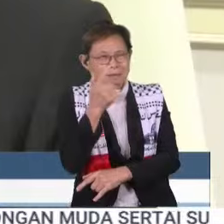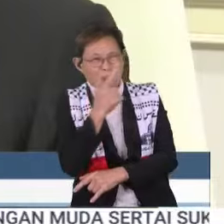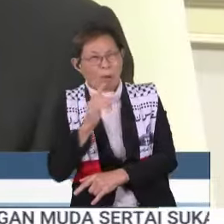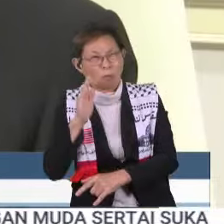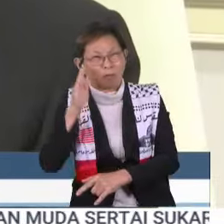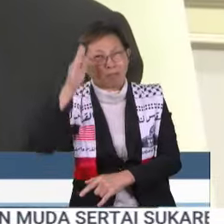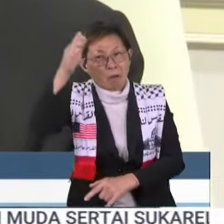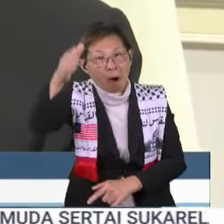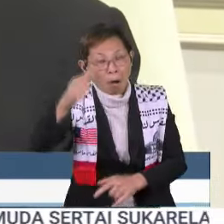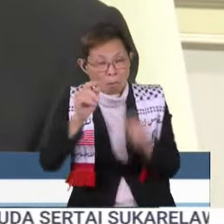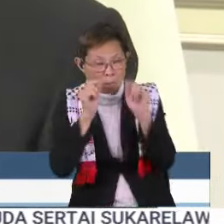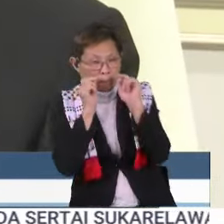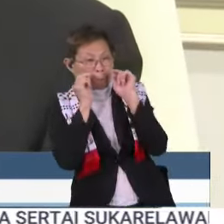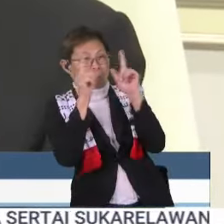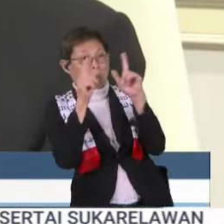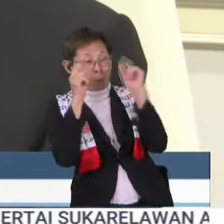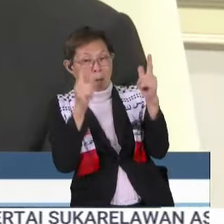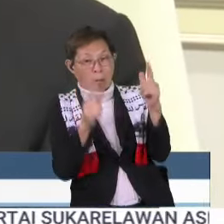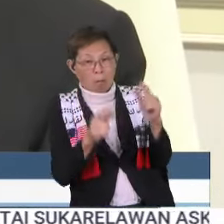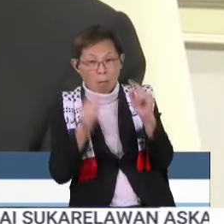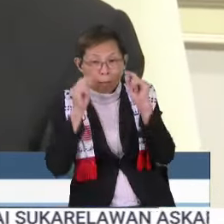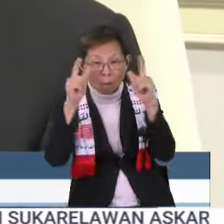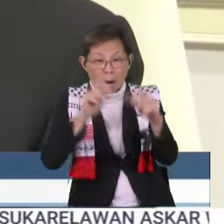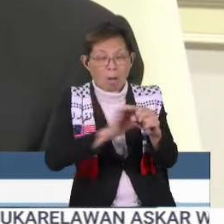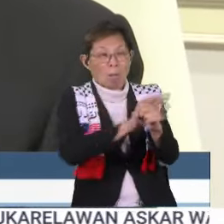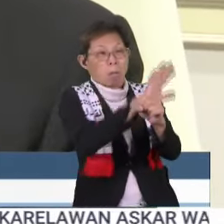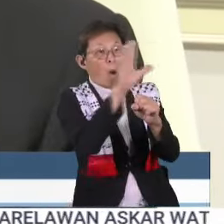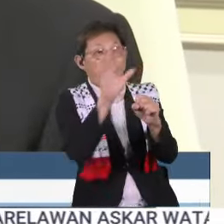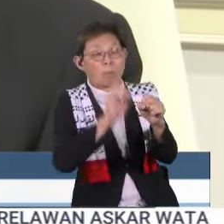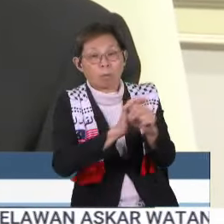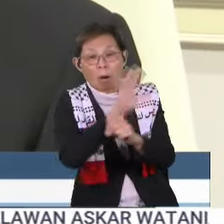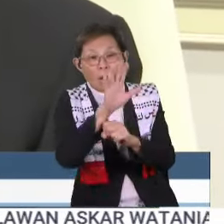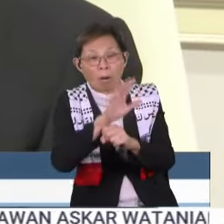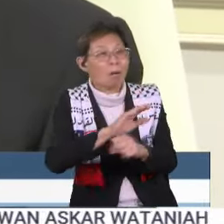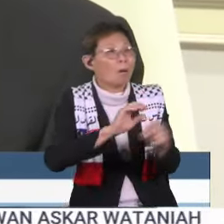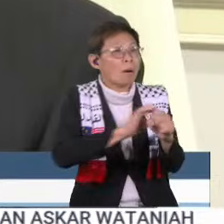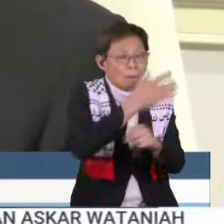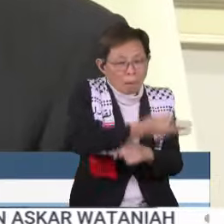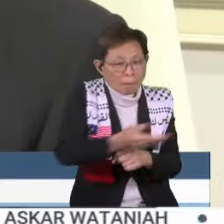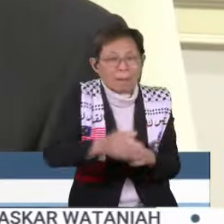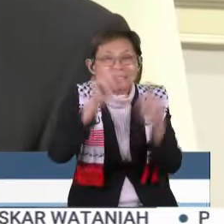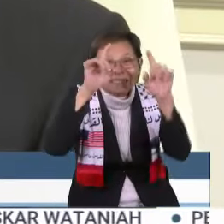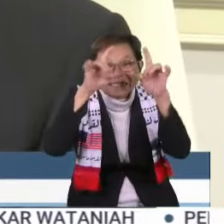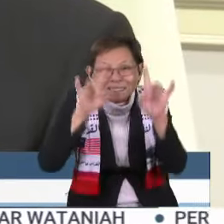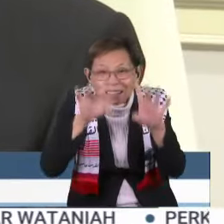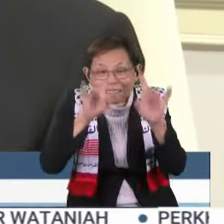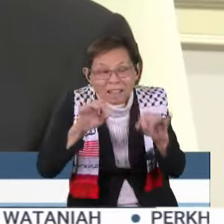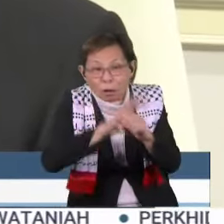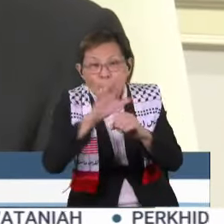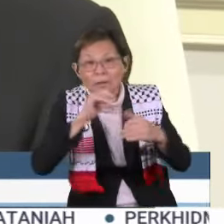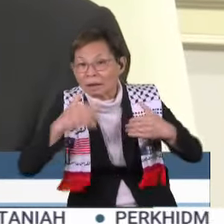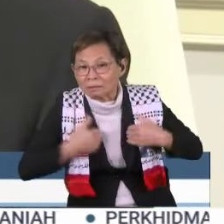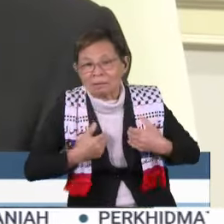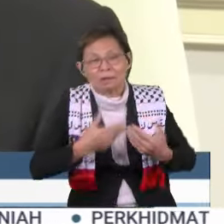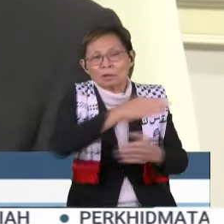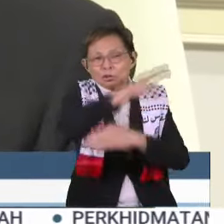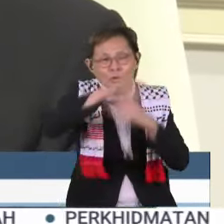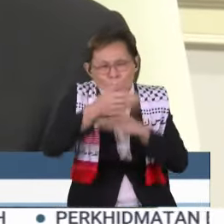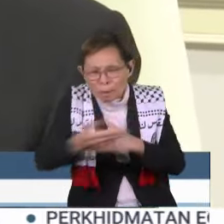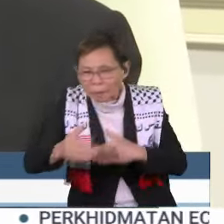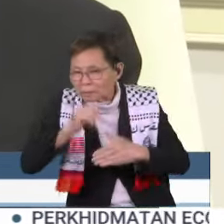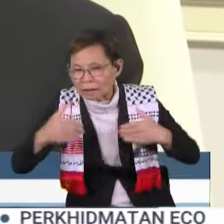nanti tiba-tiba Paxlovid kita tidak ada, test kit kita tidak ada. So we are informing the